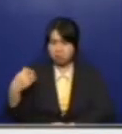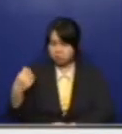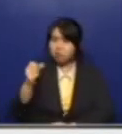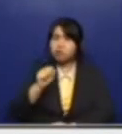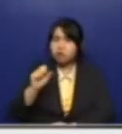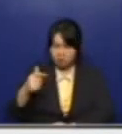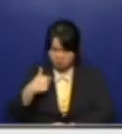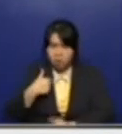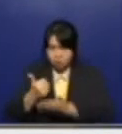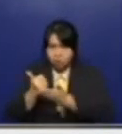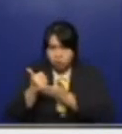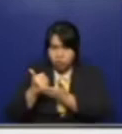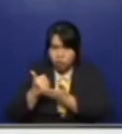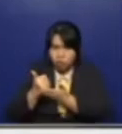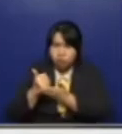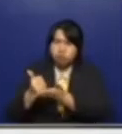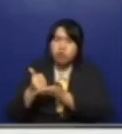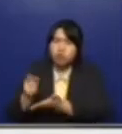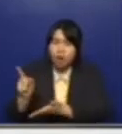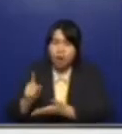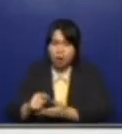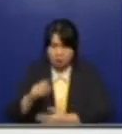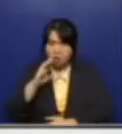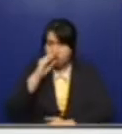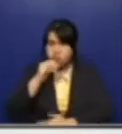ช่วยดูให้หน่อยช่วยพูดให้หน่อย